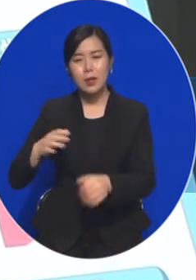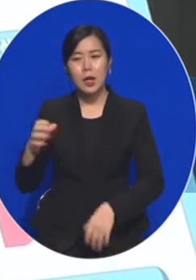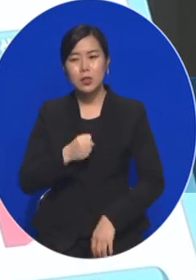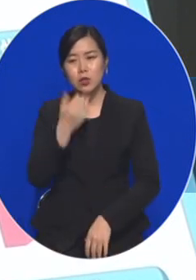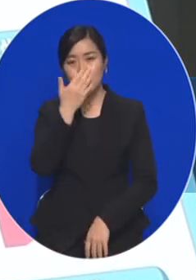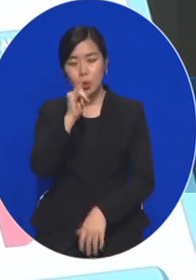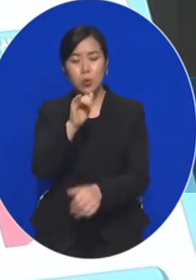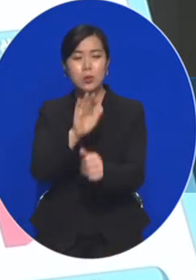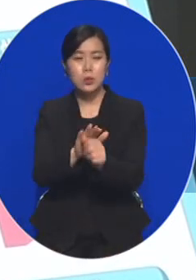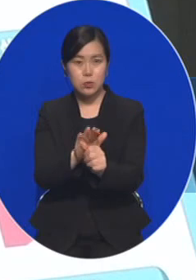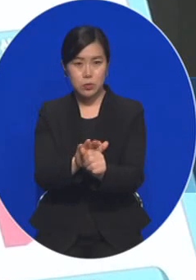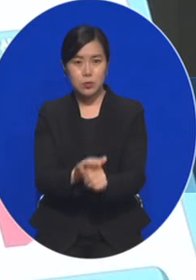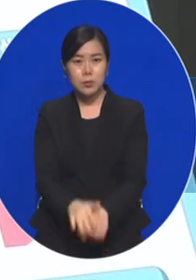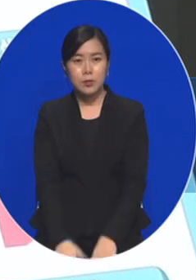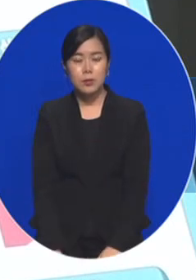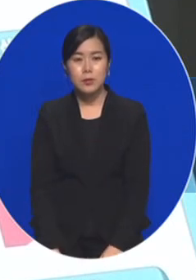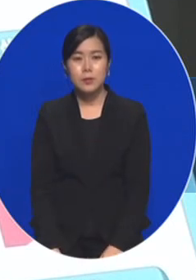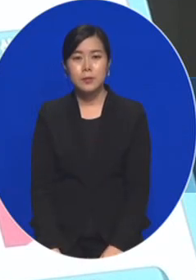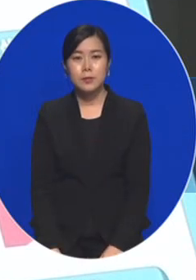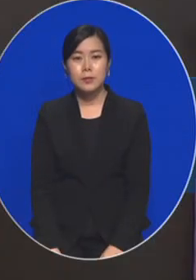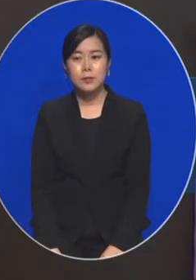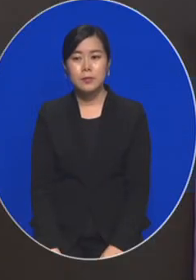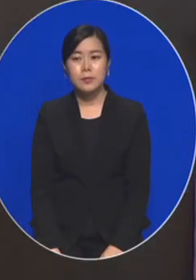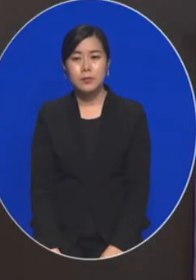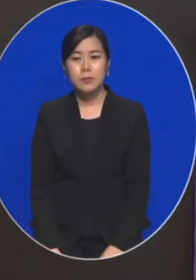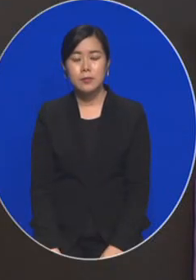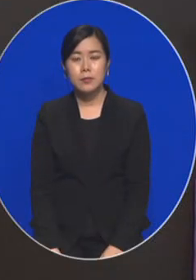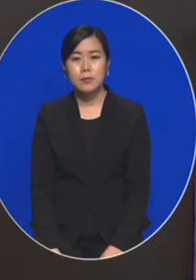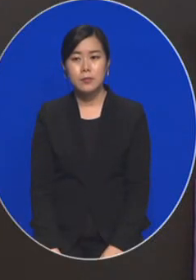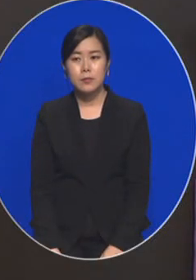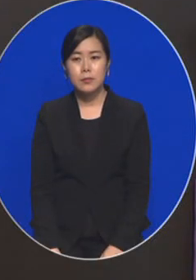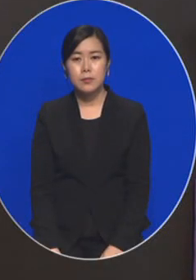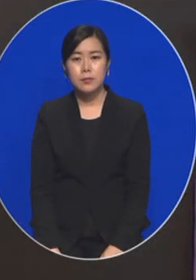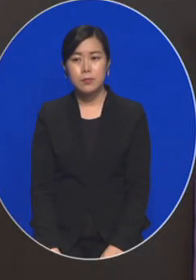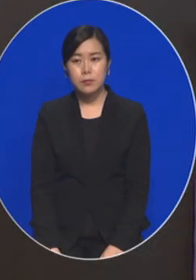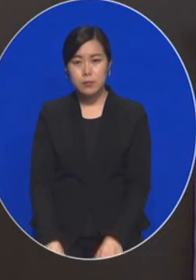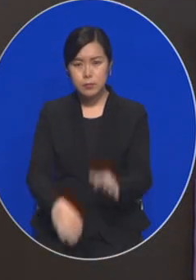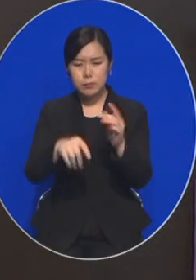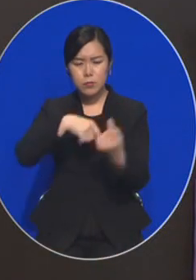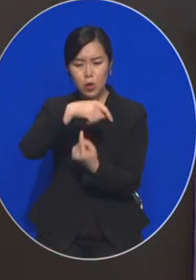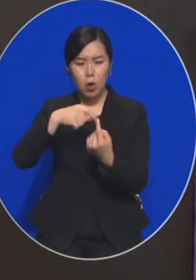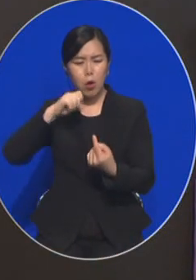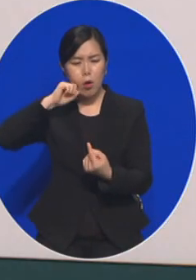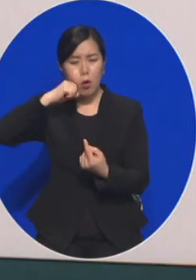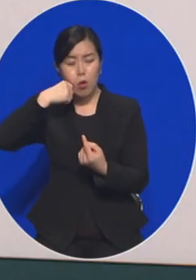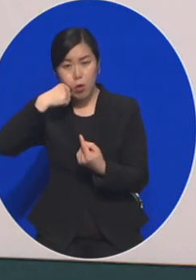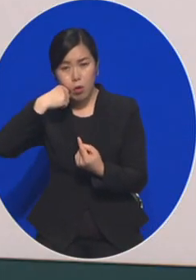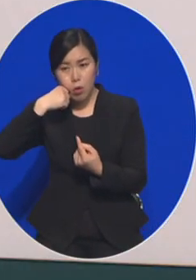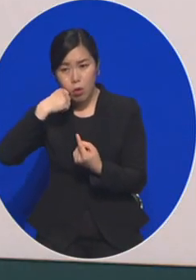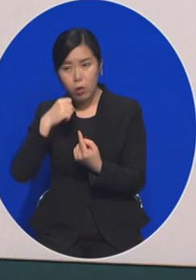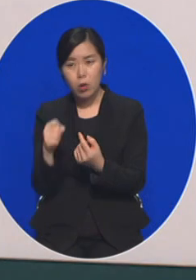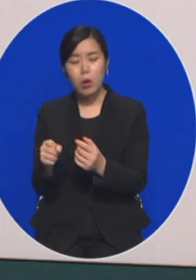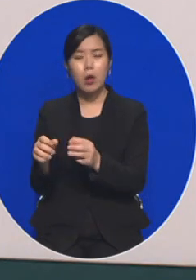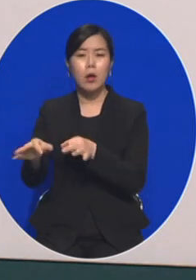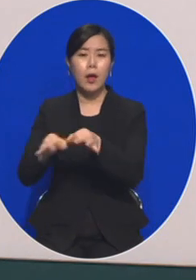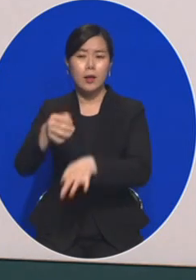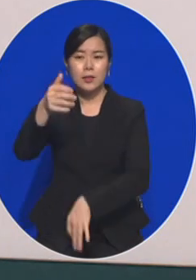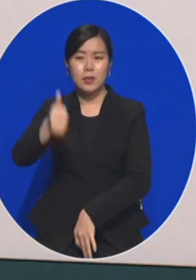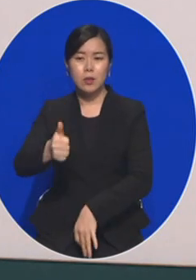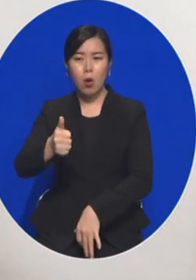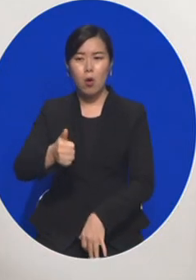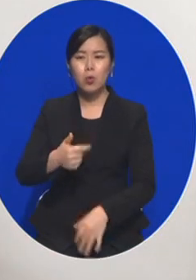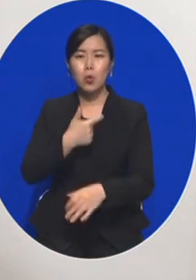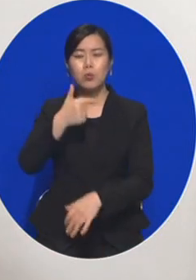그렇게 지원을 하는 것이. 코로나19로 경영에 어려움을 겪던 상인들에겐 가뭄의 단비 같은